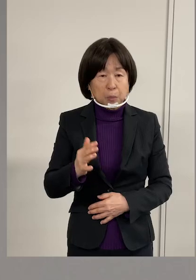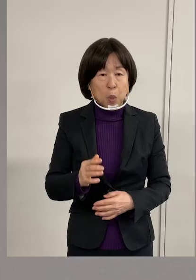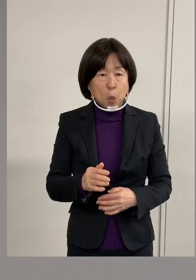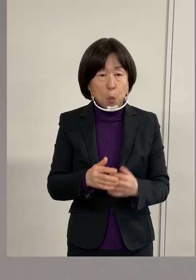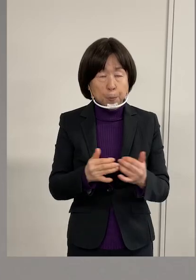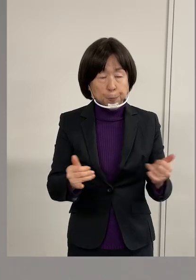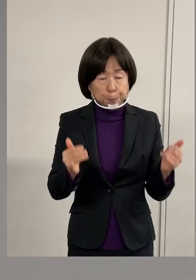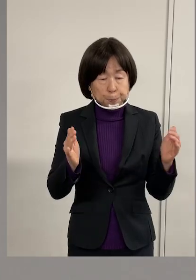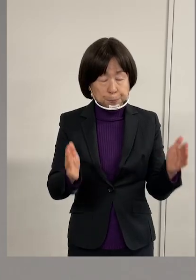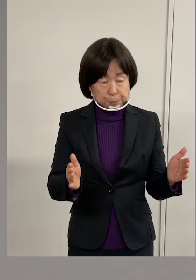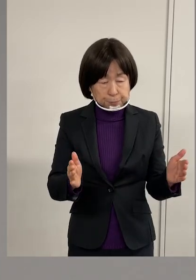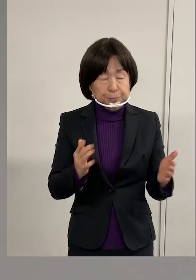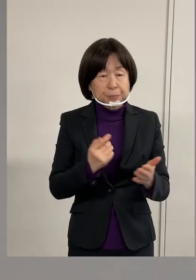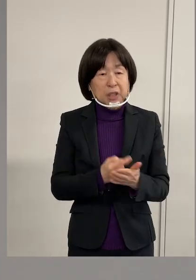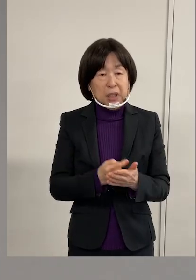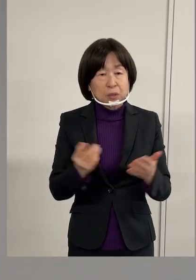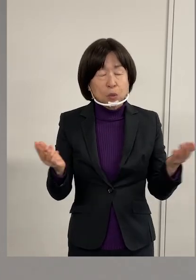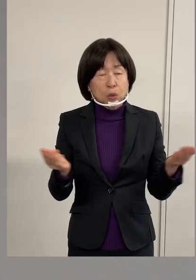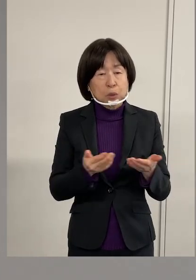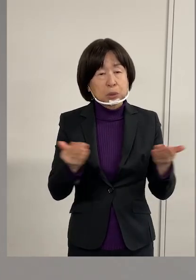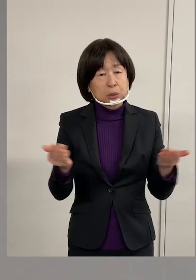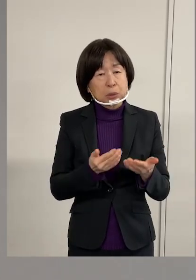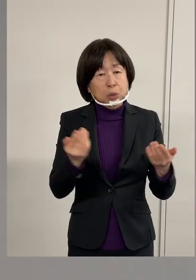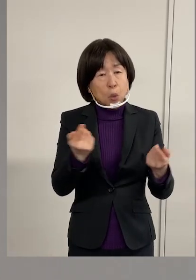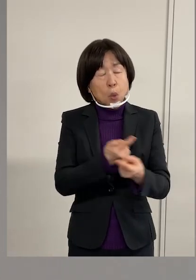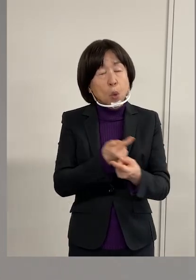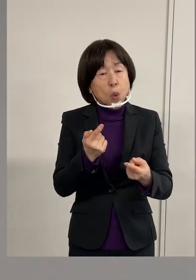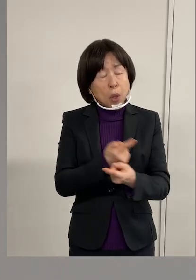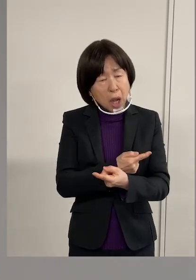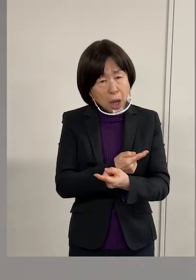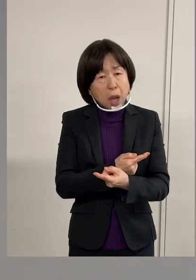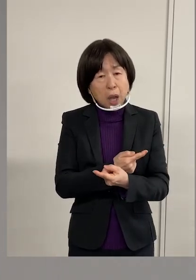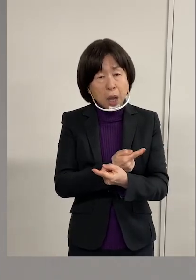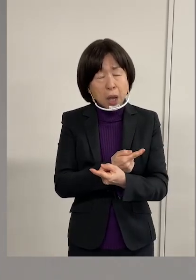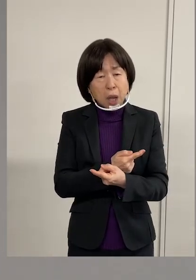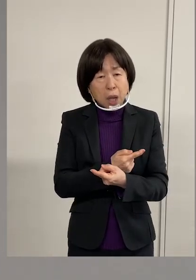事業化の採択をずっと調整をしてきましたが、